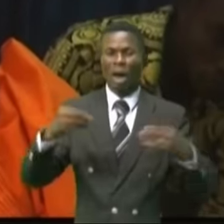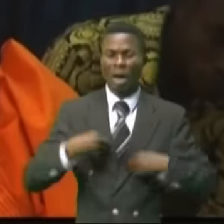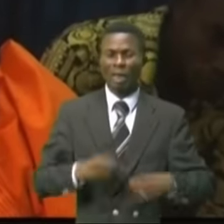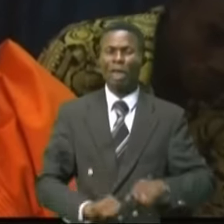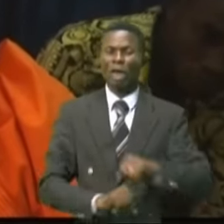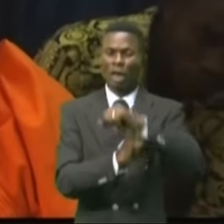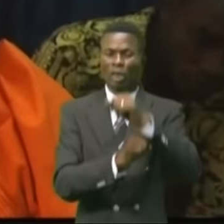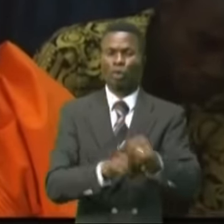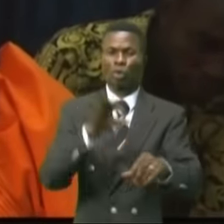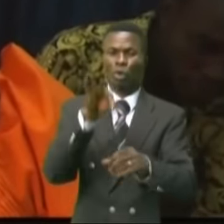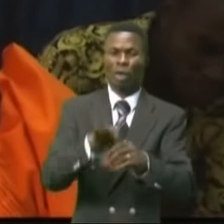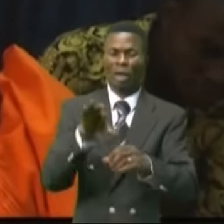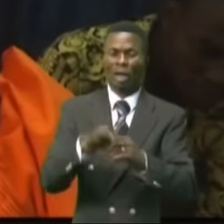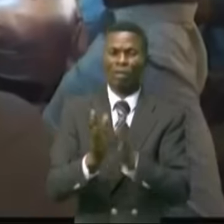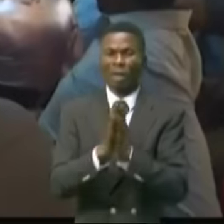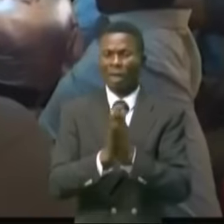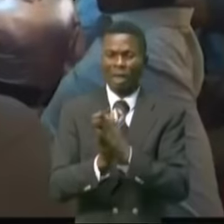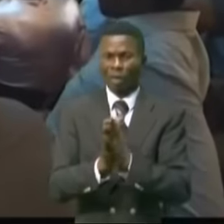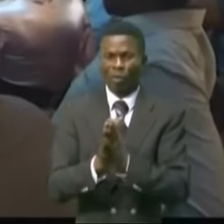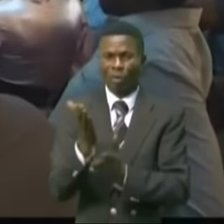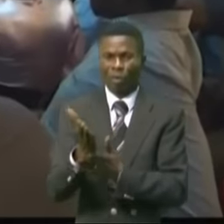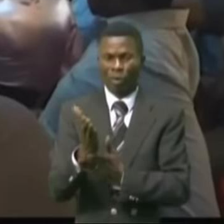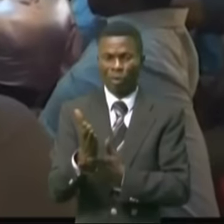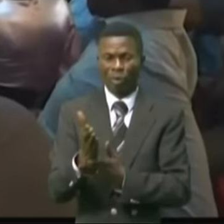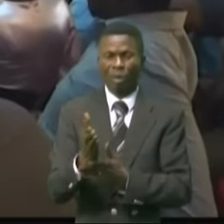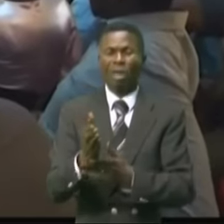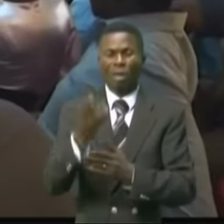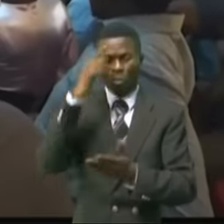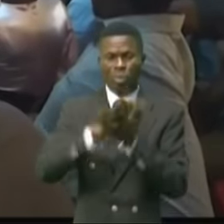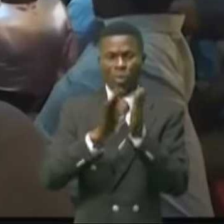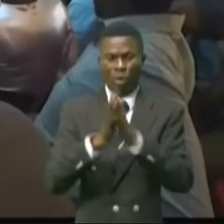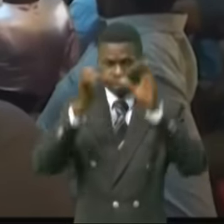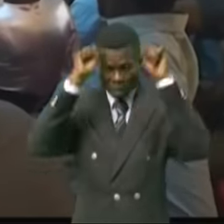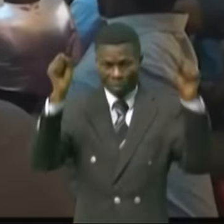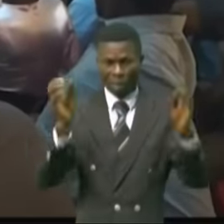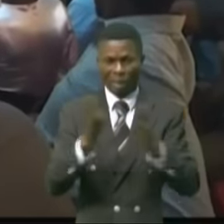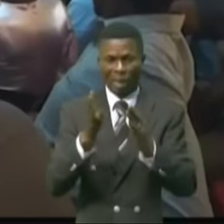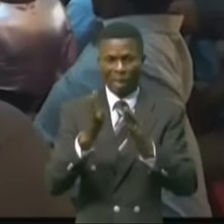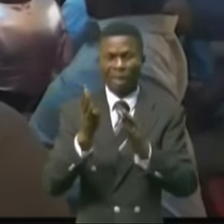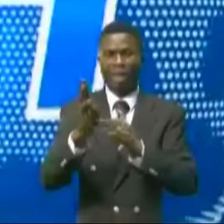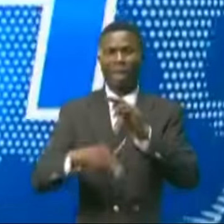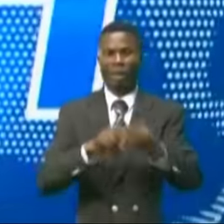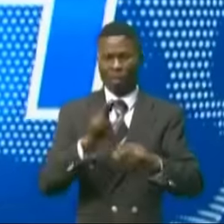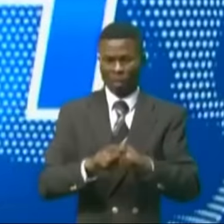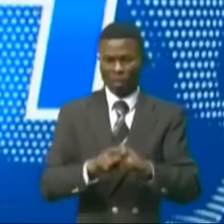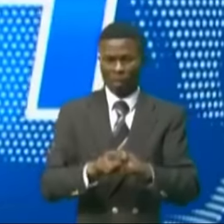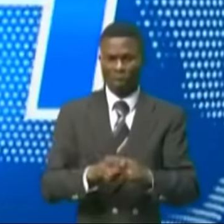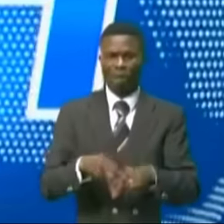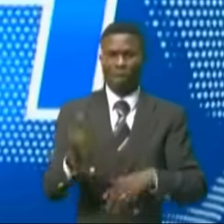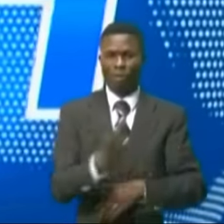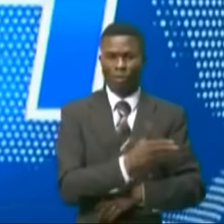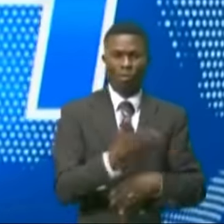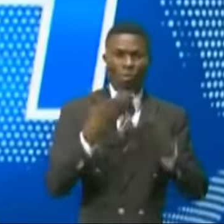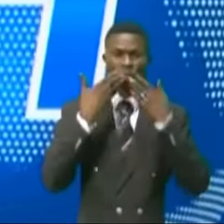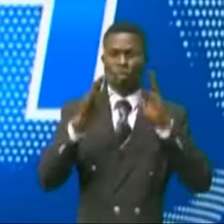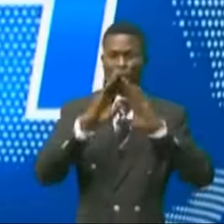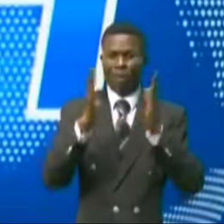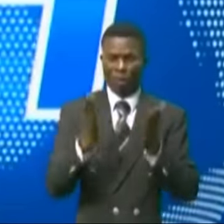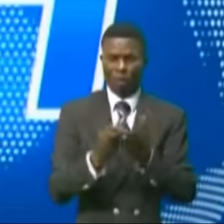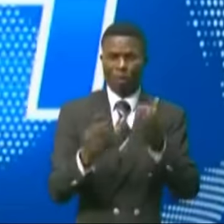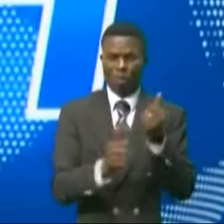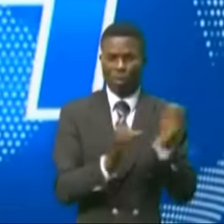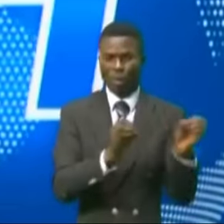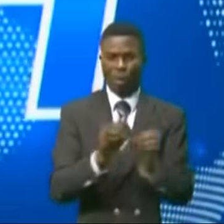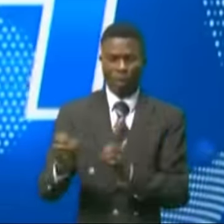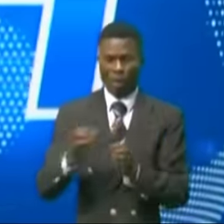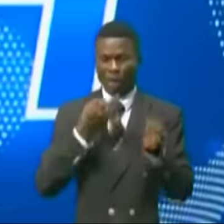de Vital Kamerhe au perchoir de la Chambre basse du Parlement congolais. Merci Patricia Ungu pour